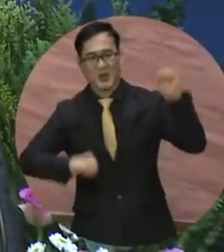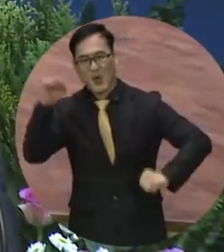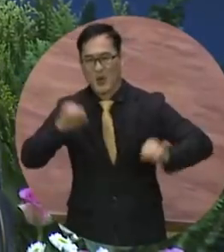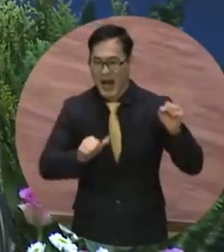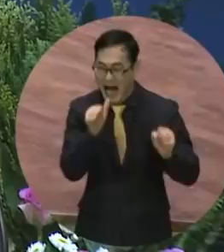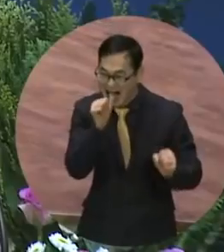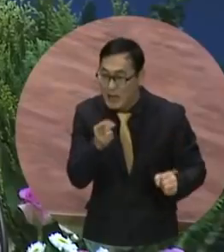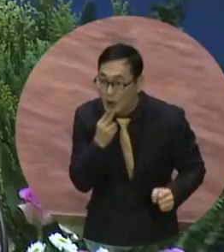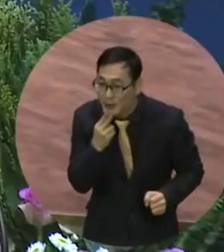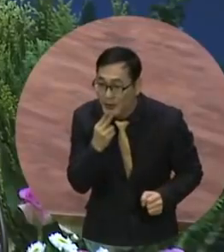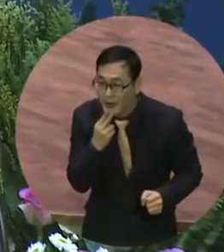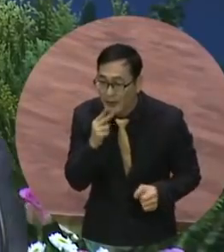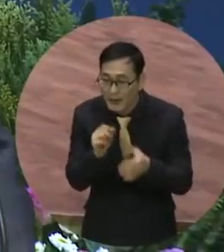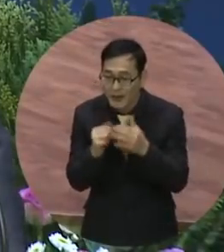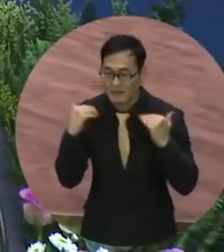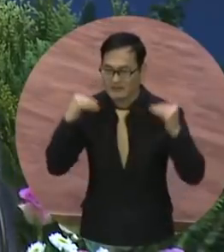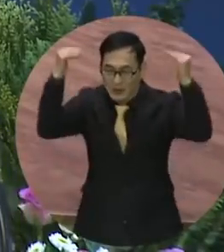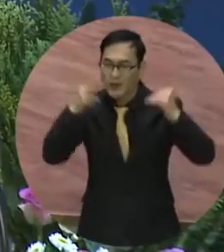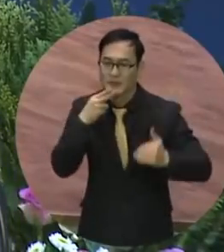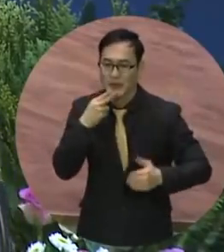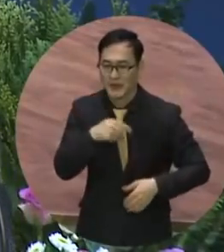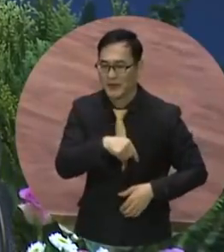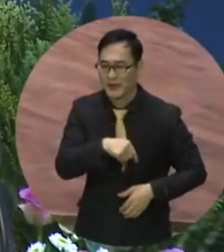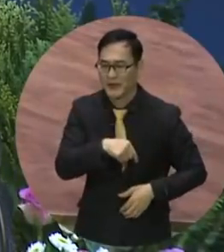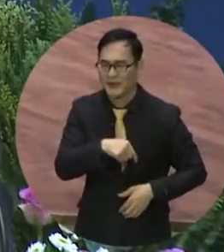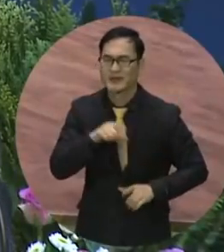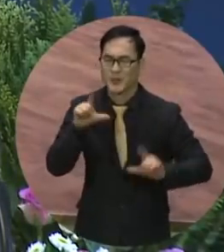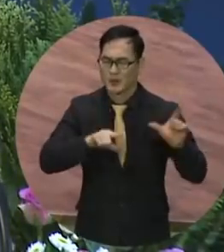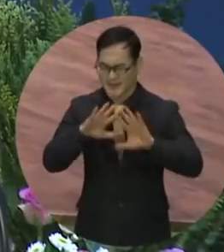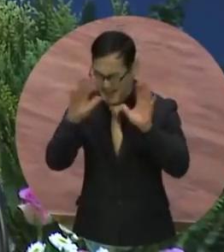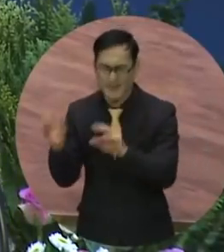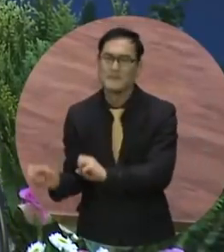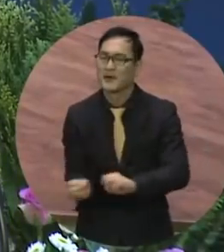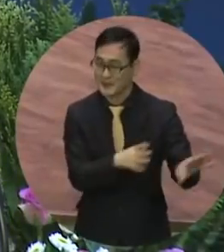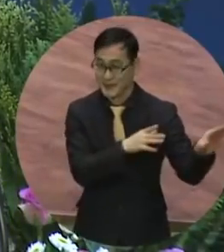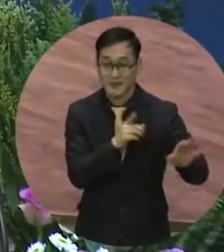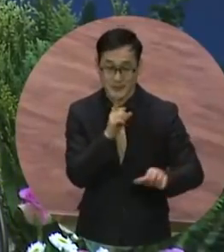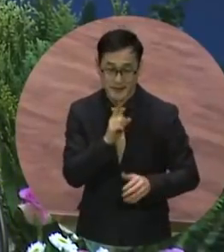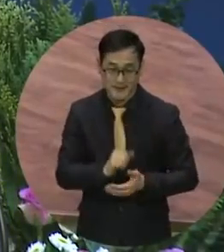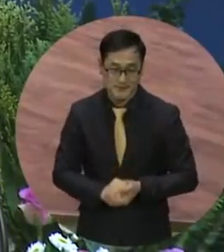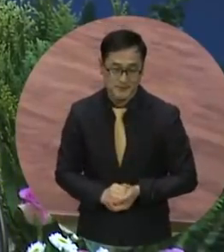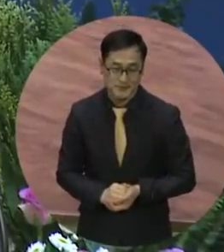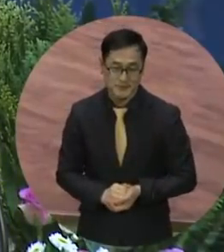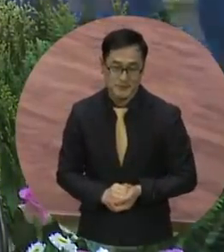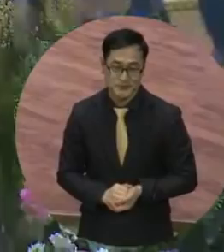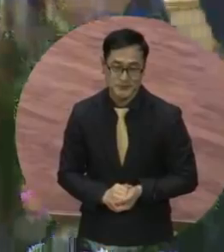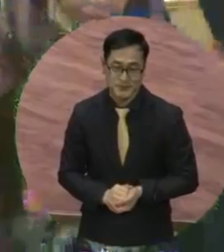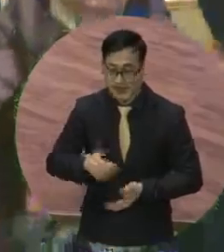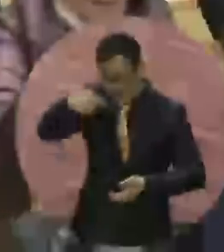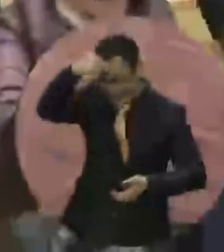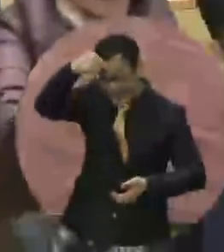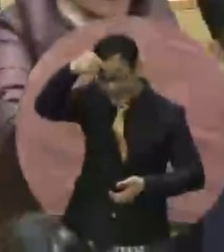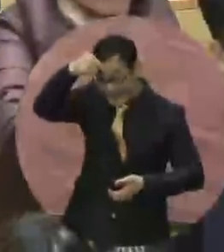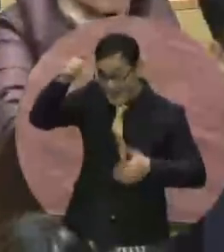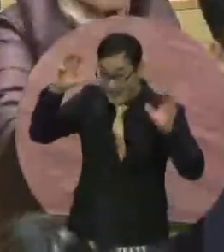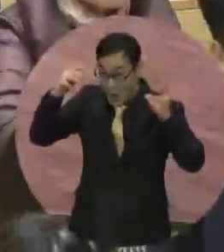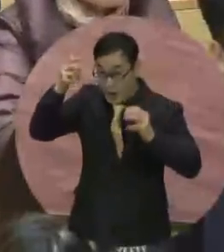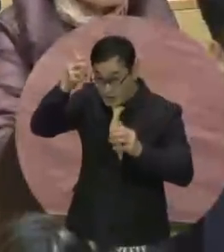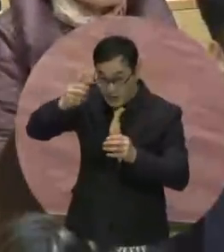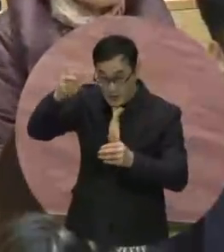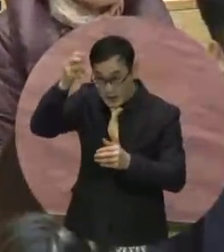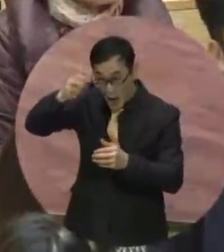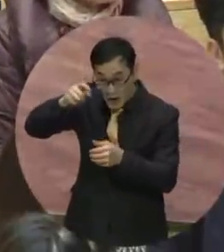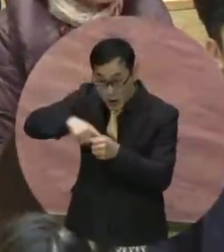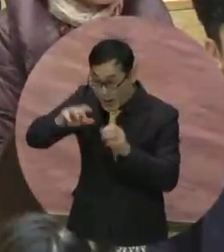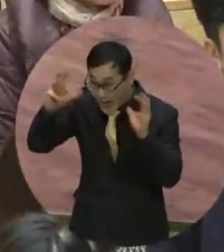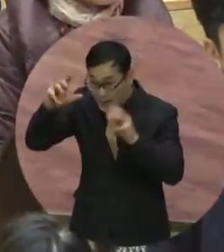영계자 성도들 영적으로 어린아이의 일을 확실히 벗어버리시기 바랍니다. 싹 벗어버려.